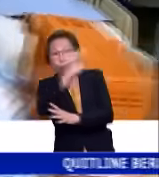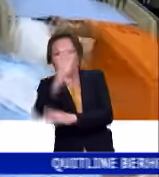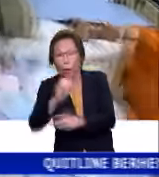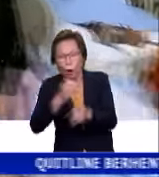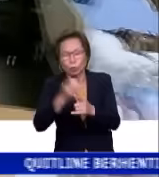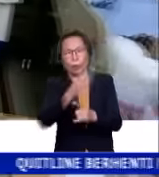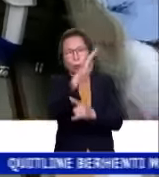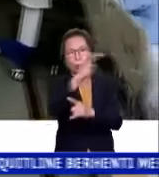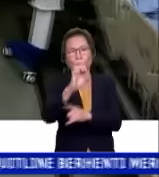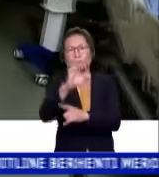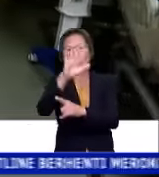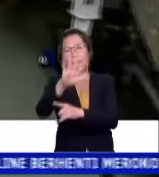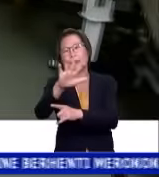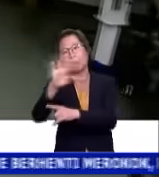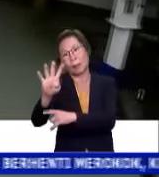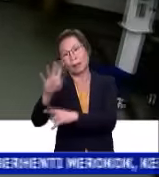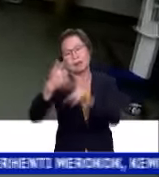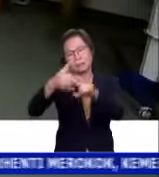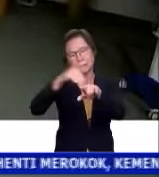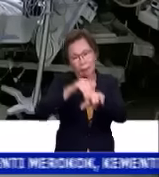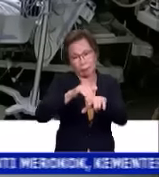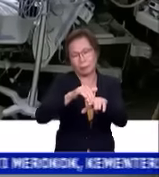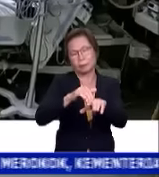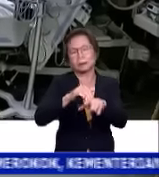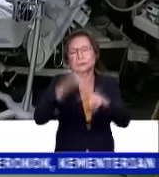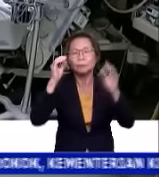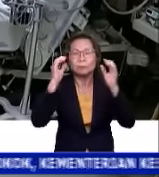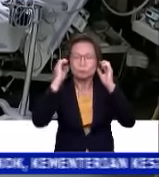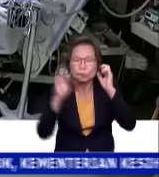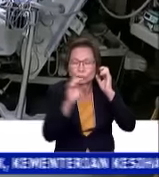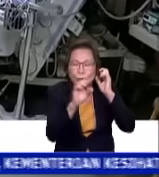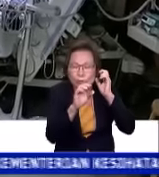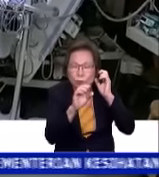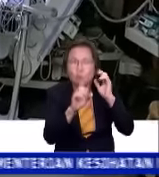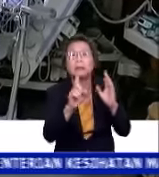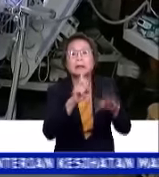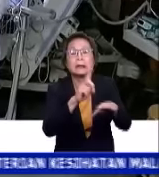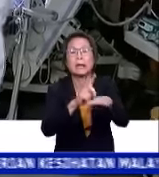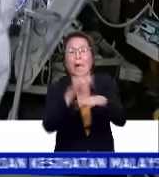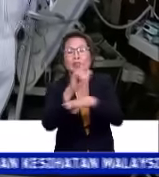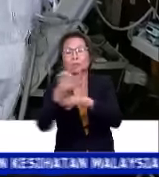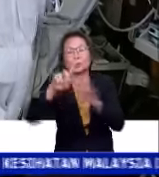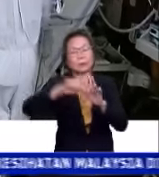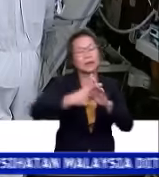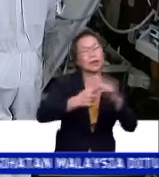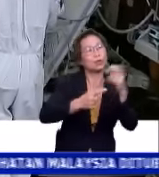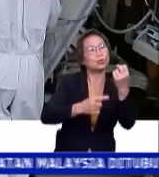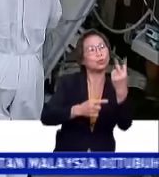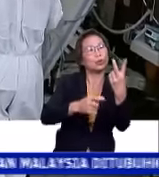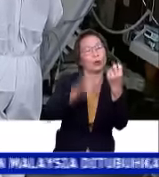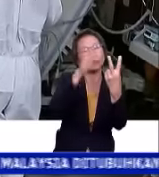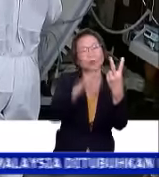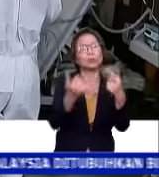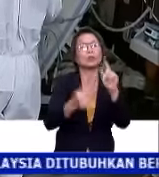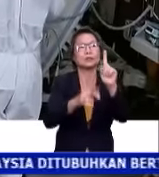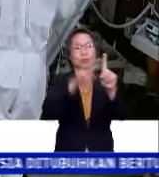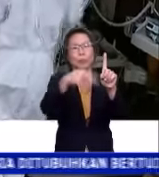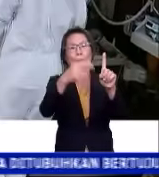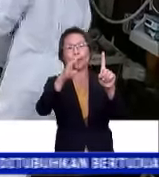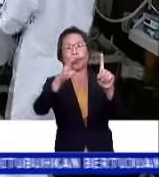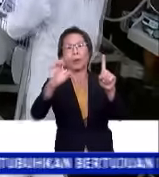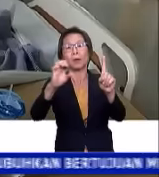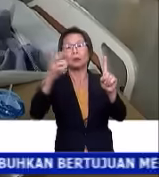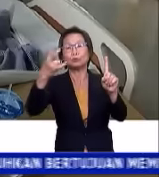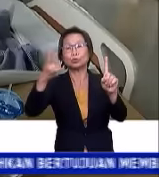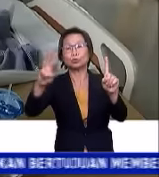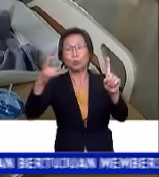atau 454 daripada kes yang dirawat di ICU setakat 12 Jun lalu. Manakala 1,413